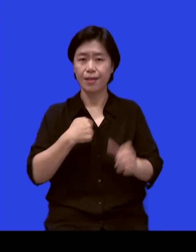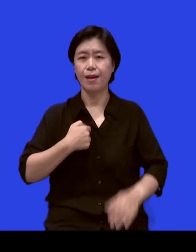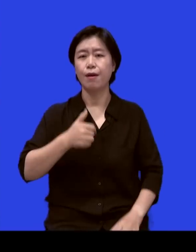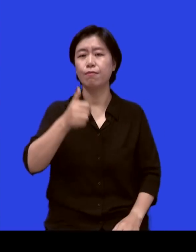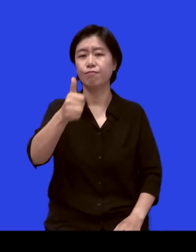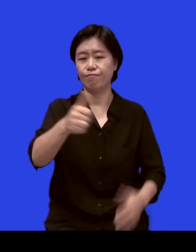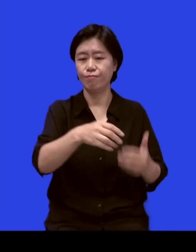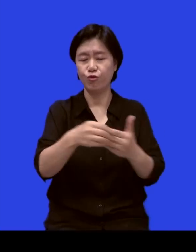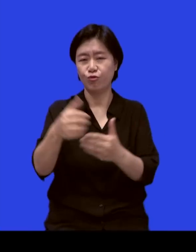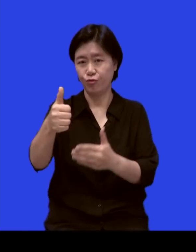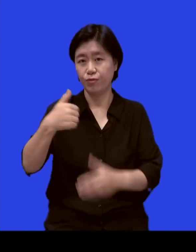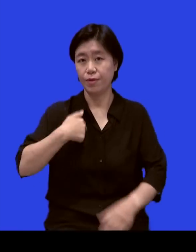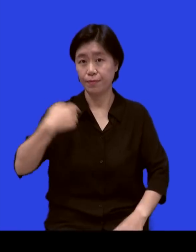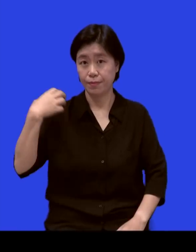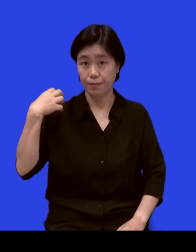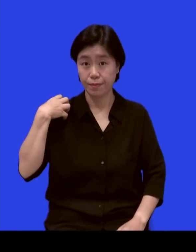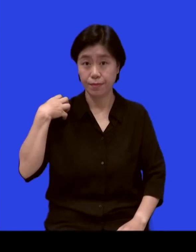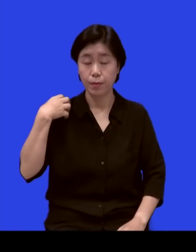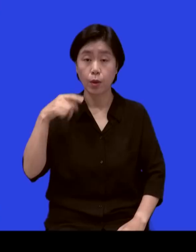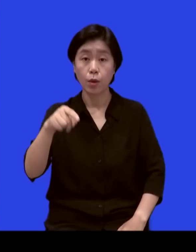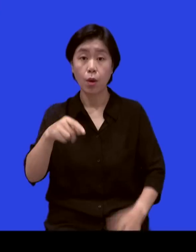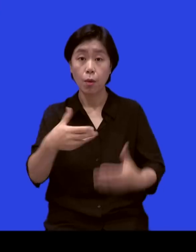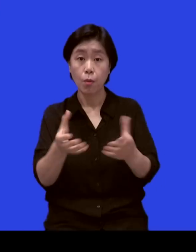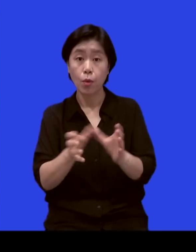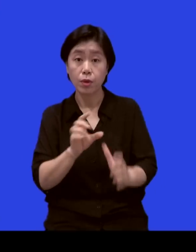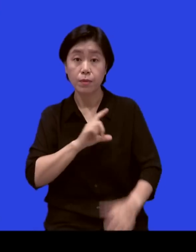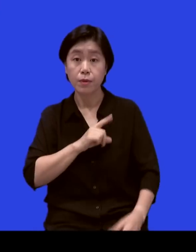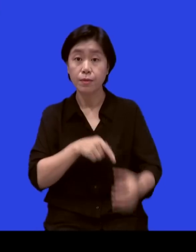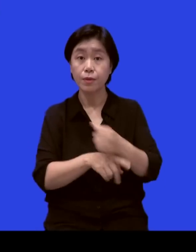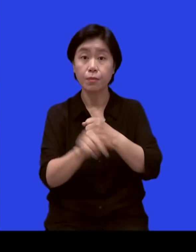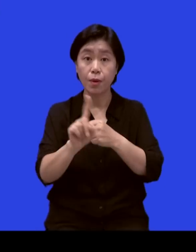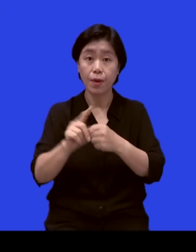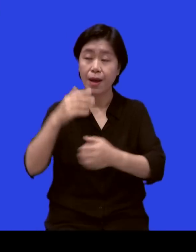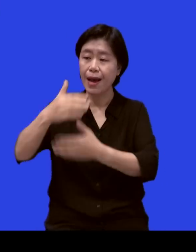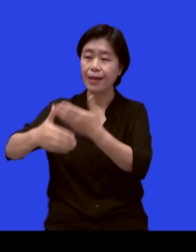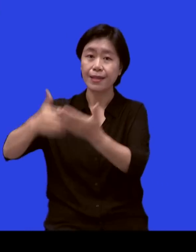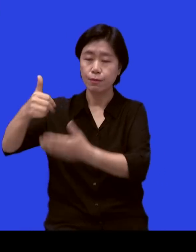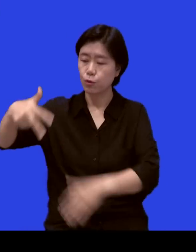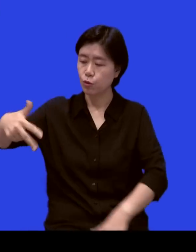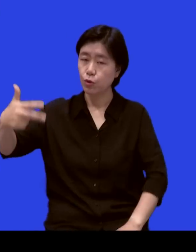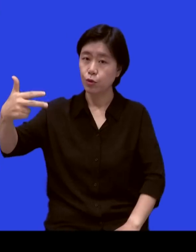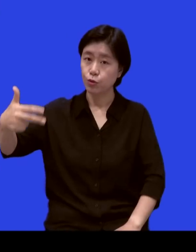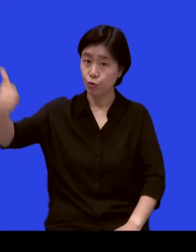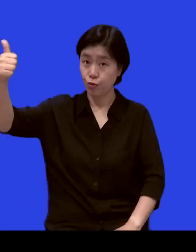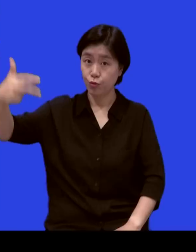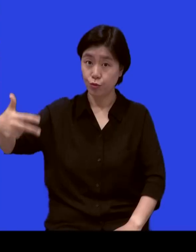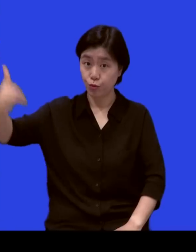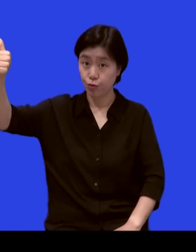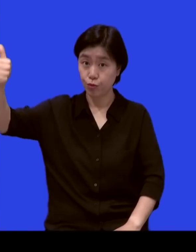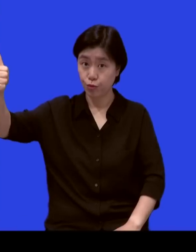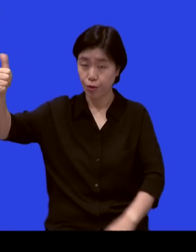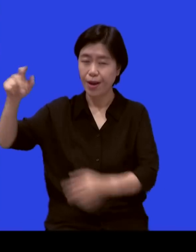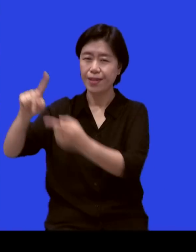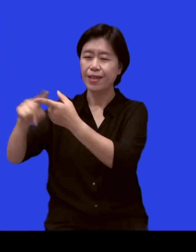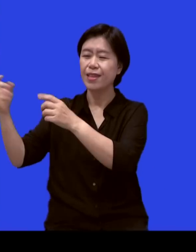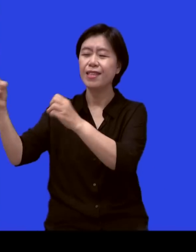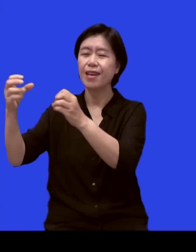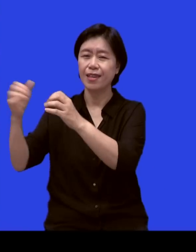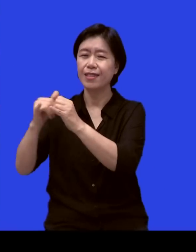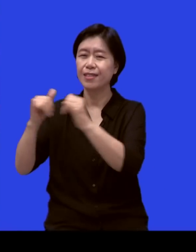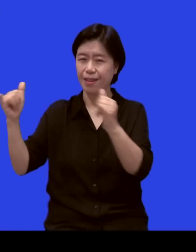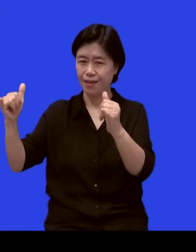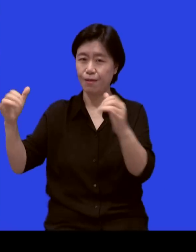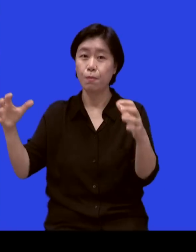주토커. 주토커? 하나님을 이야기하는 사람들. 주토커. 네, 주토커. 아, 나 주시간인데 왜 주토커가 있어요? 그렇죠. 예, 예.